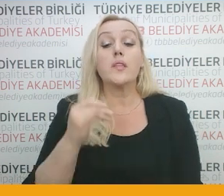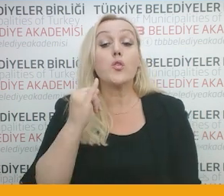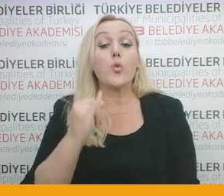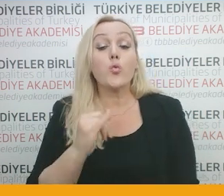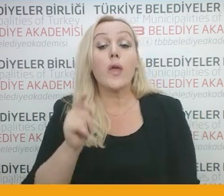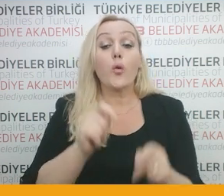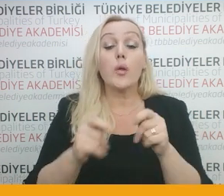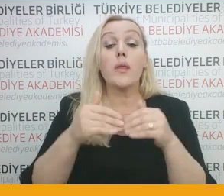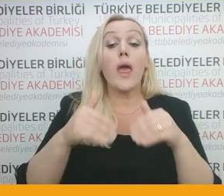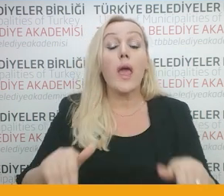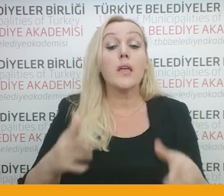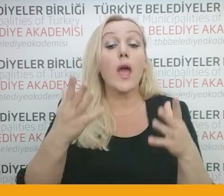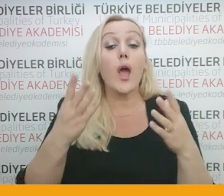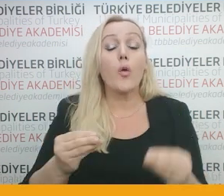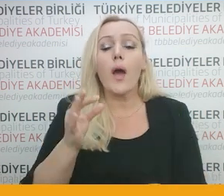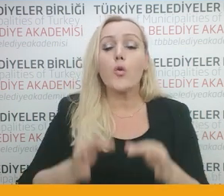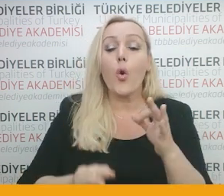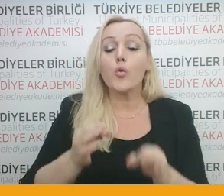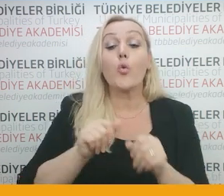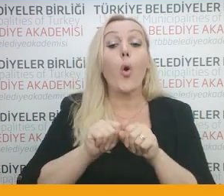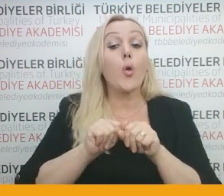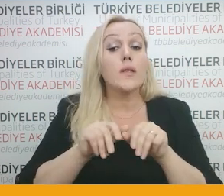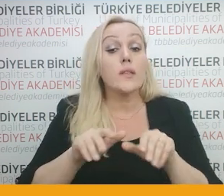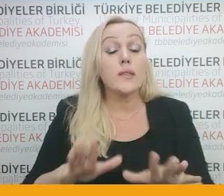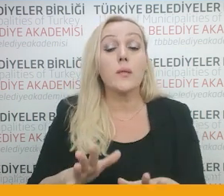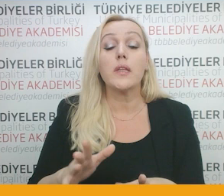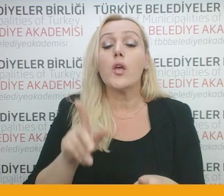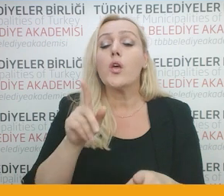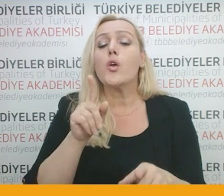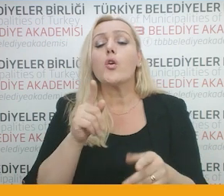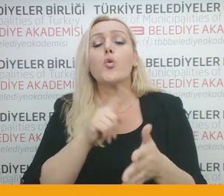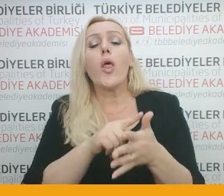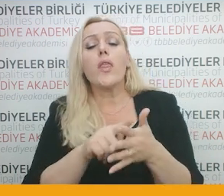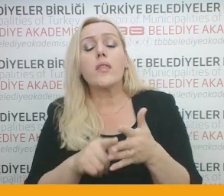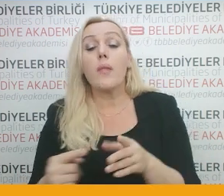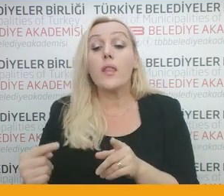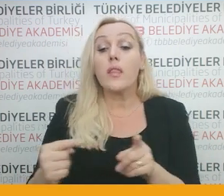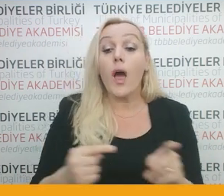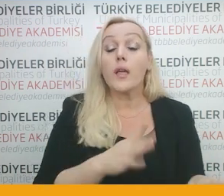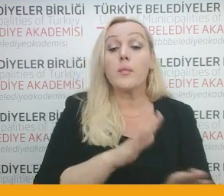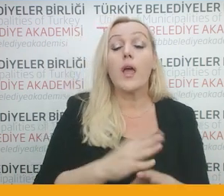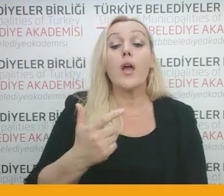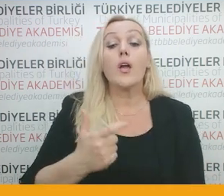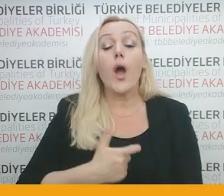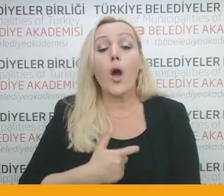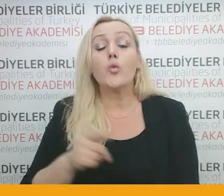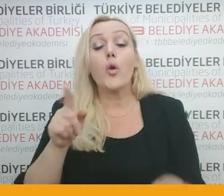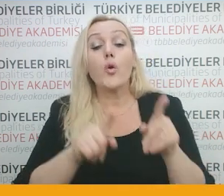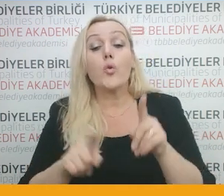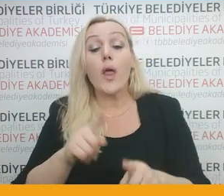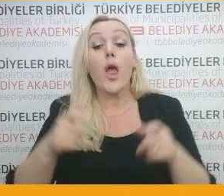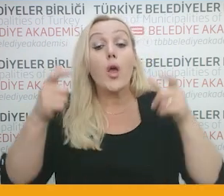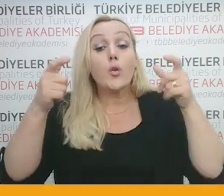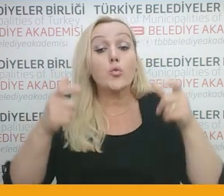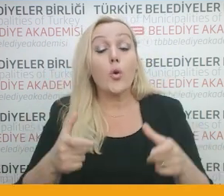önlenmesinden, mali yönetim ve kontrol sisteminin işleyiş gözetilmesinden, izlenmesinden, kanunlar ve kararnamelerde belirtilen görev ve sorumlulukları